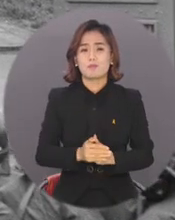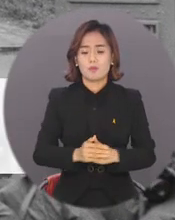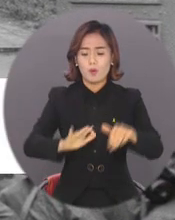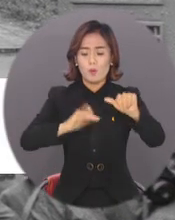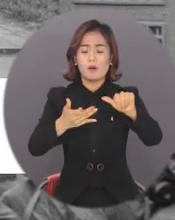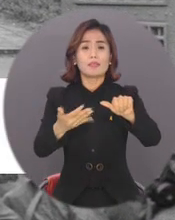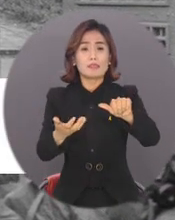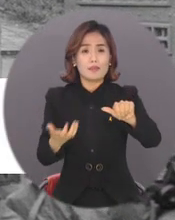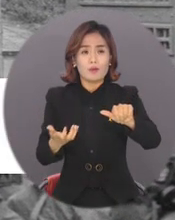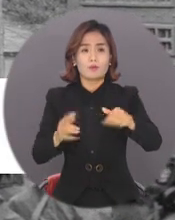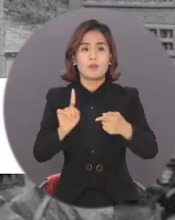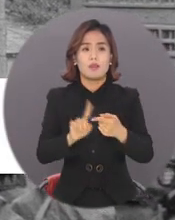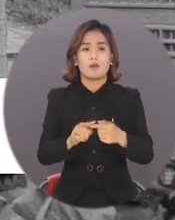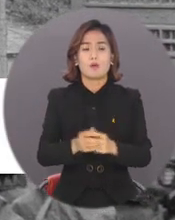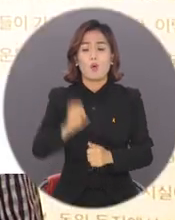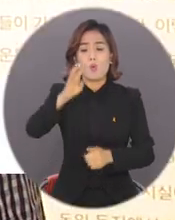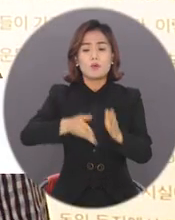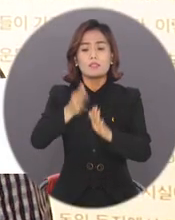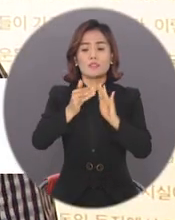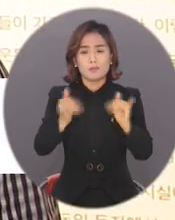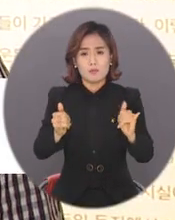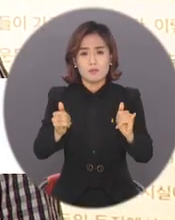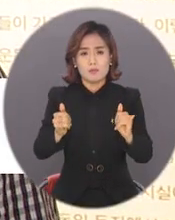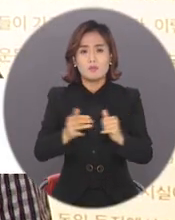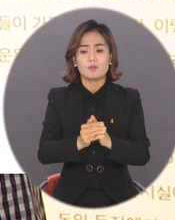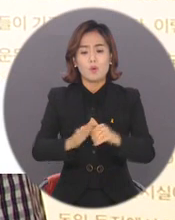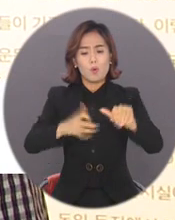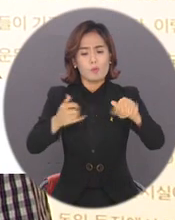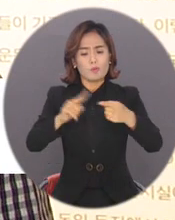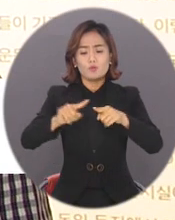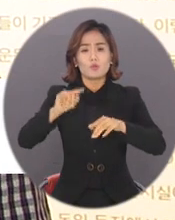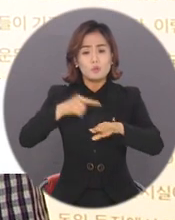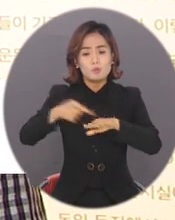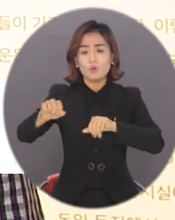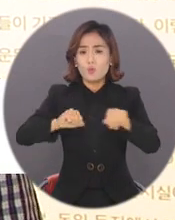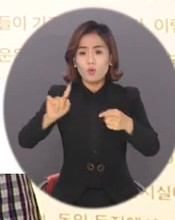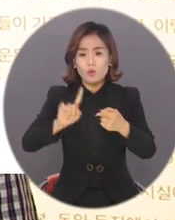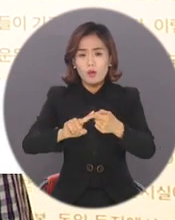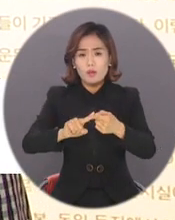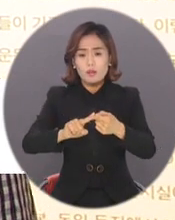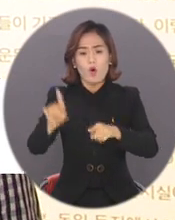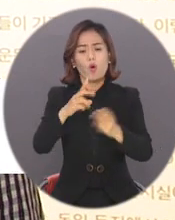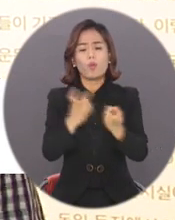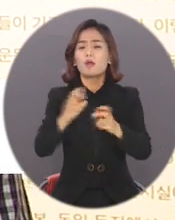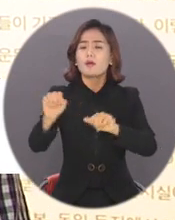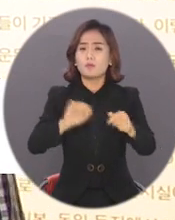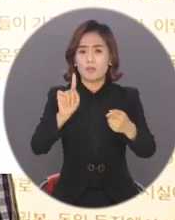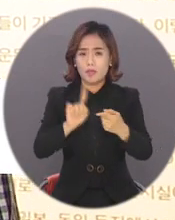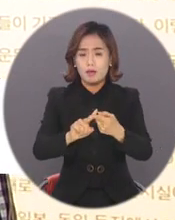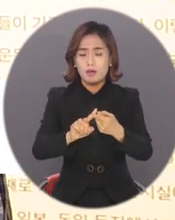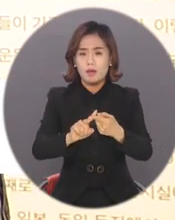18일 이전에 과연 이 광주 시민들은 어떻게 그동안 5.18 민주화운동을 이 일어나기 전에 대처를 했는가